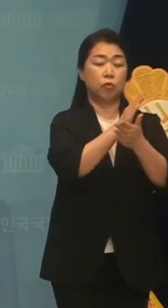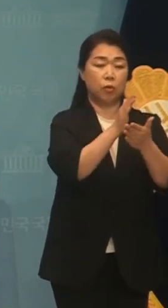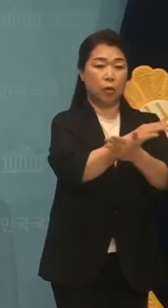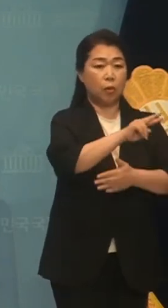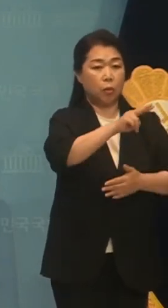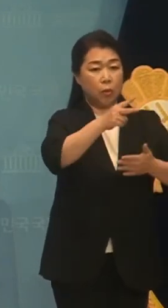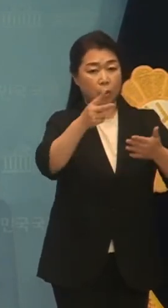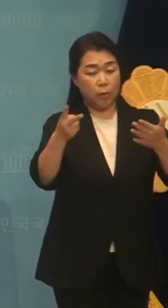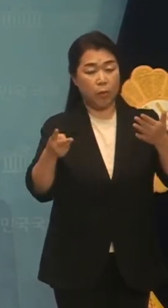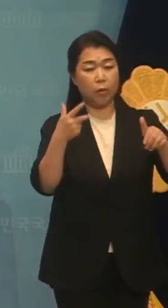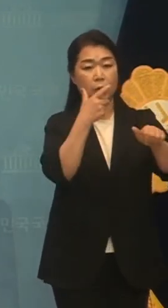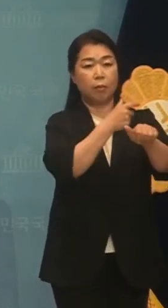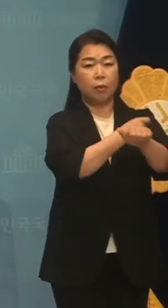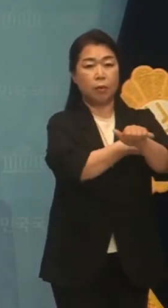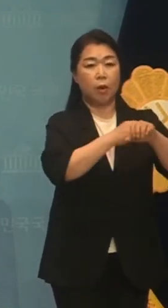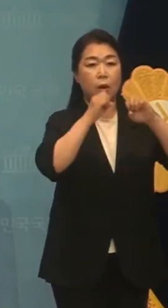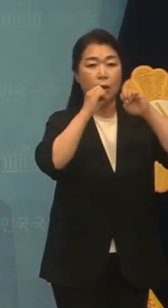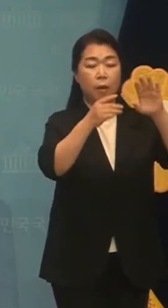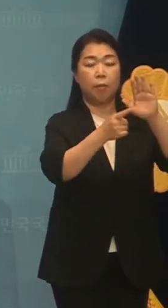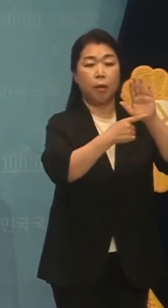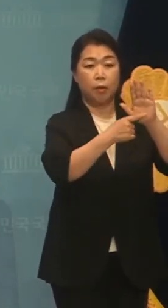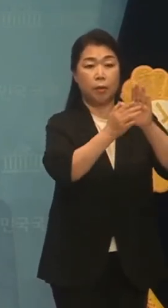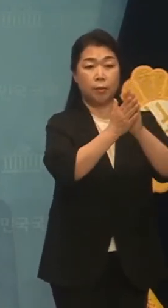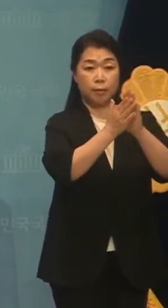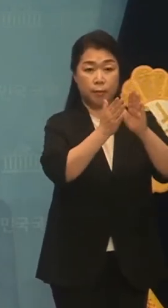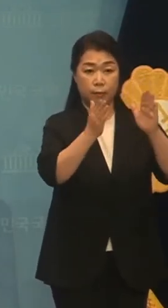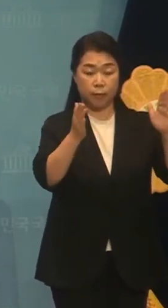접종 캠페인을 진행하도록 하겠습니다.